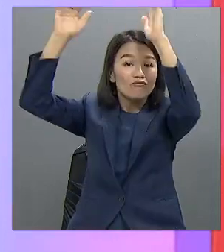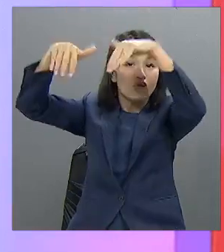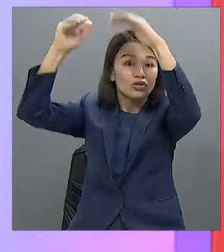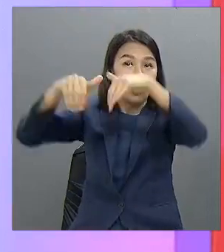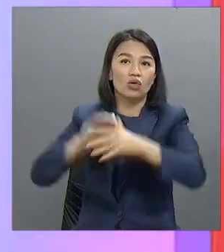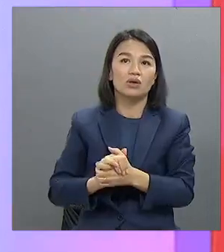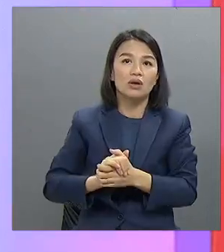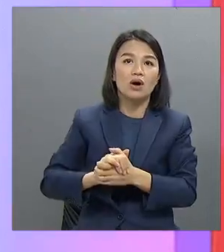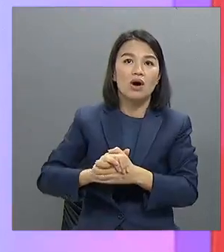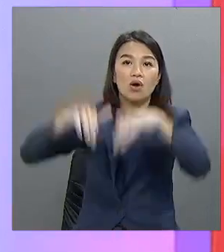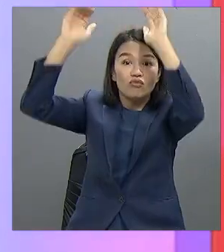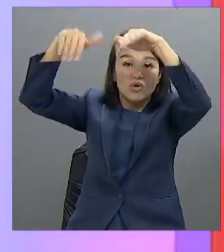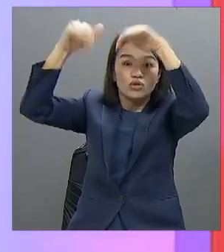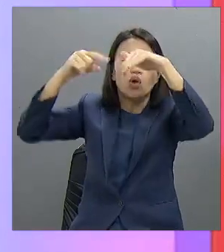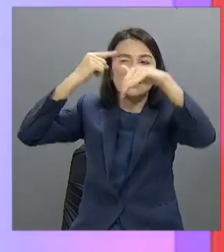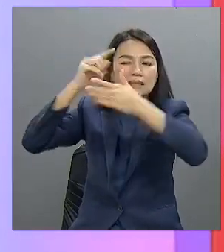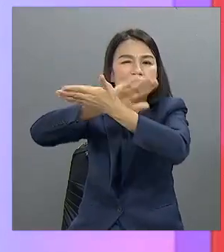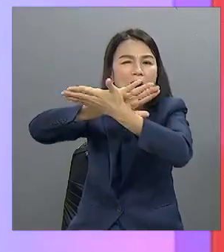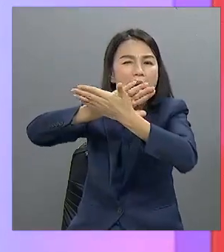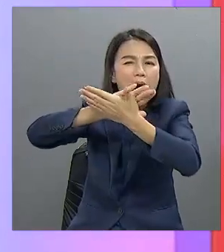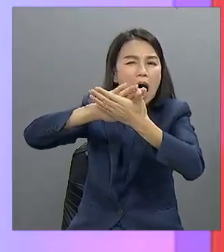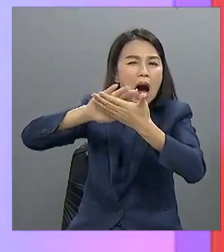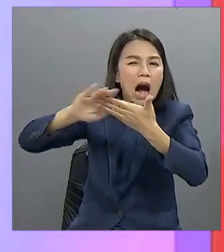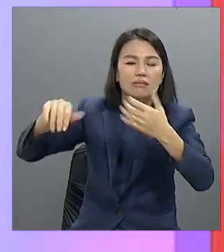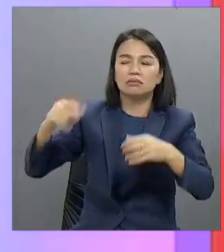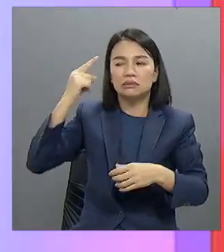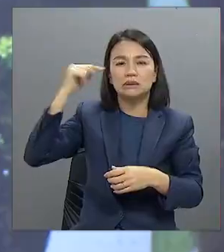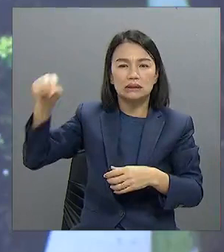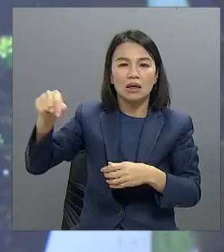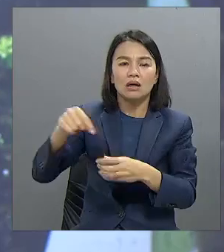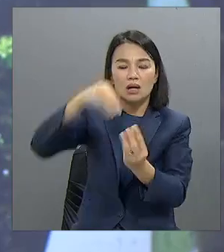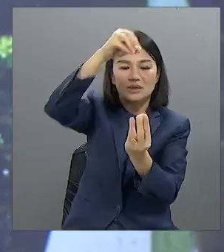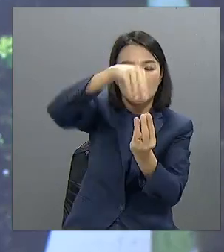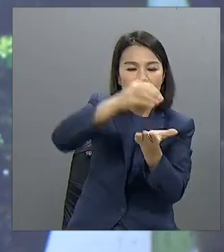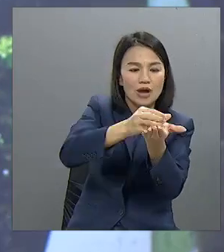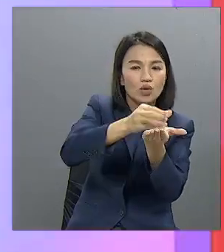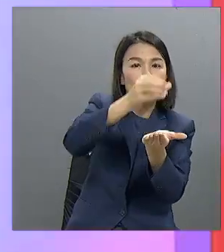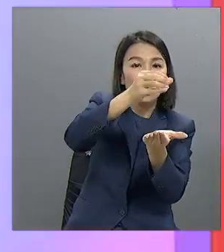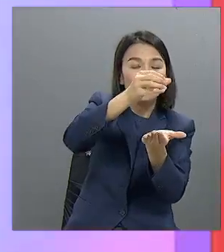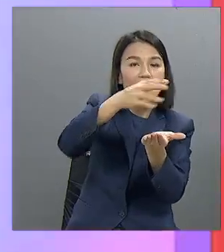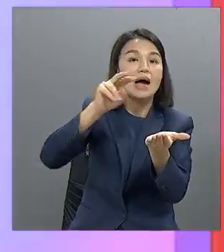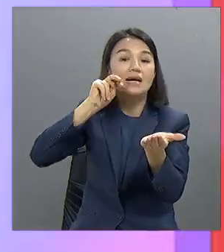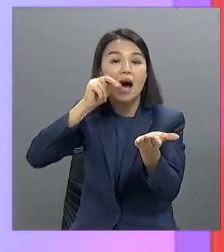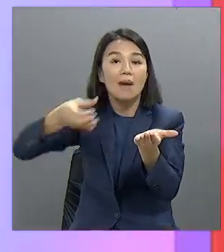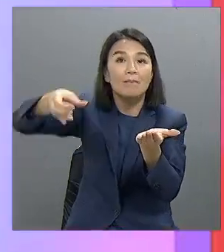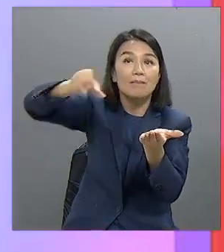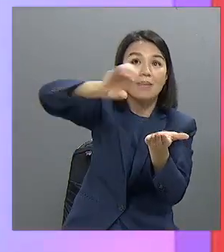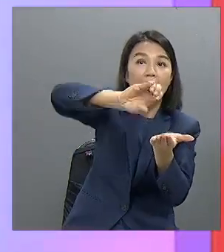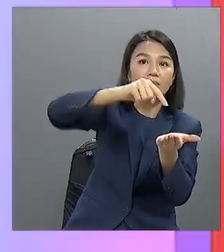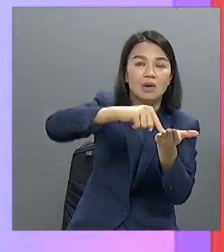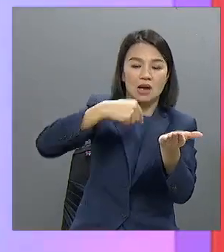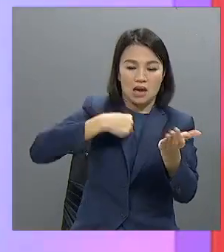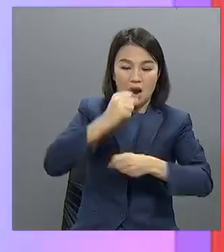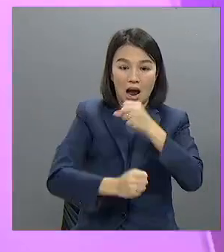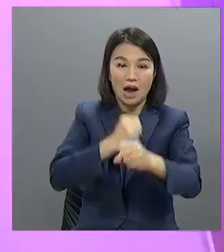จะแบบสะอาดมากอ่ะแล้วก็คือใส่น้ำฝนแล้วก็เอาดอกจำปีจำปาเนี่ยใส่ในขวดเอาไว้แล้วก็เก็บไว้จนตอนนี้ผมอายุ30แล้วยัง